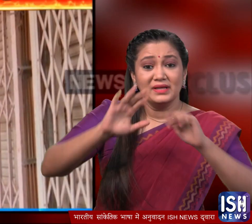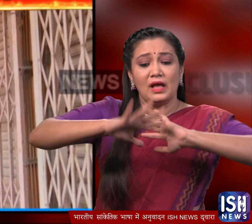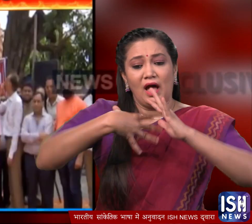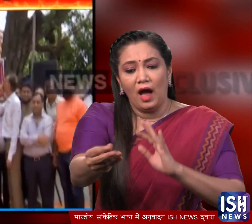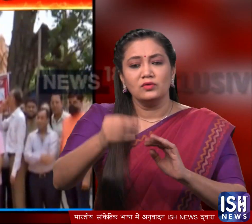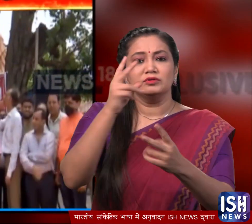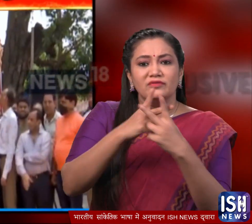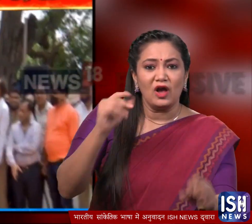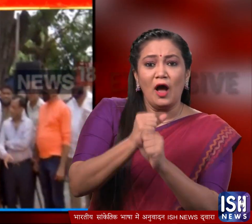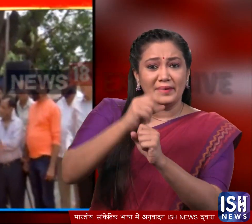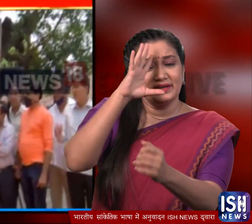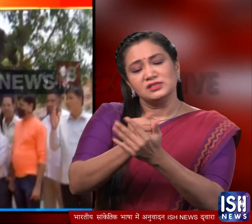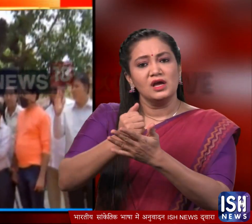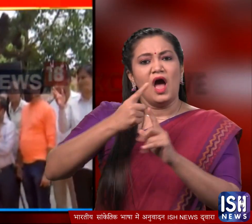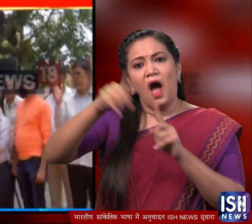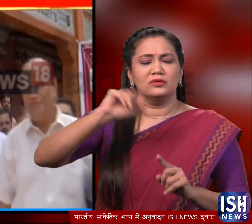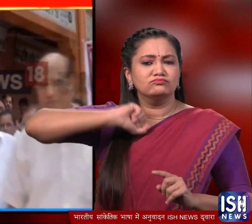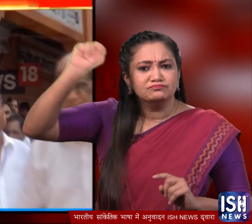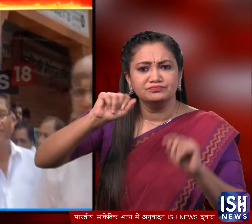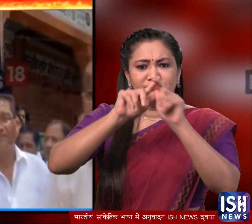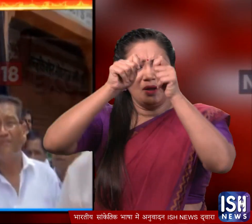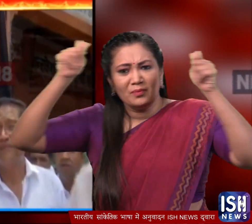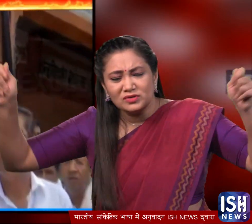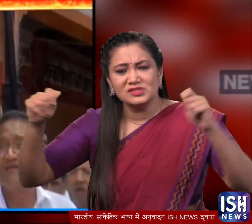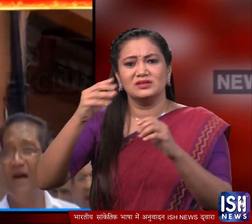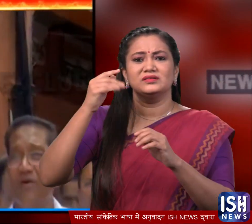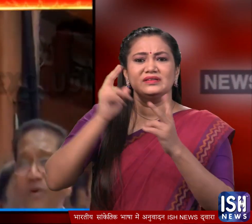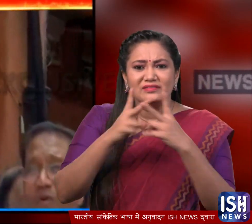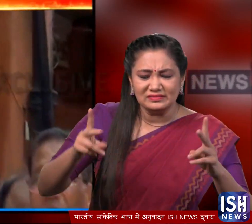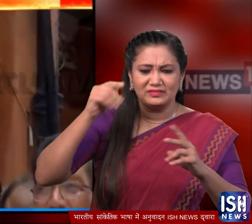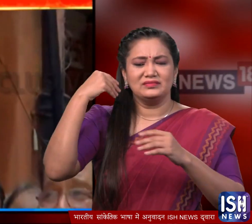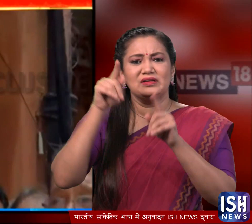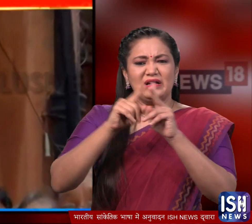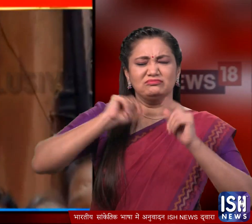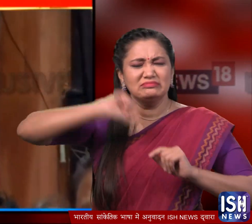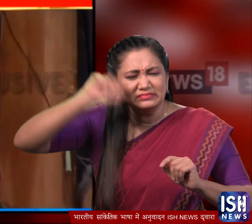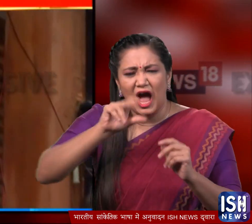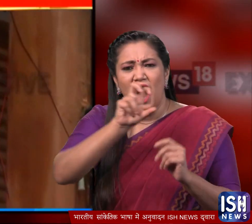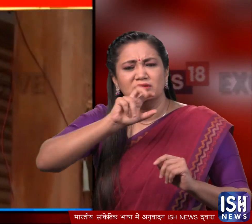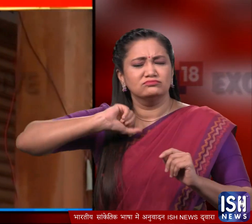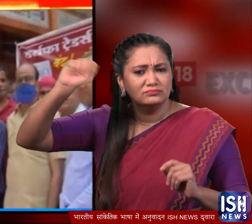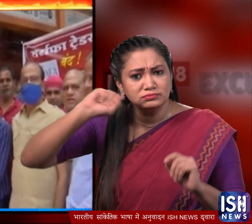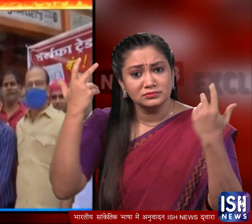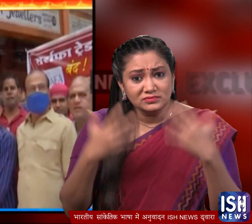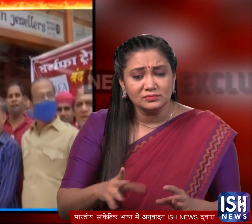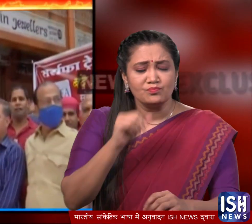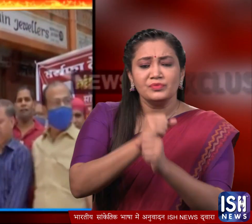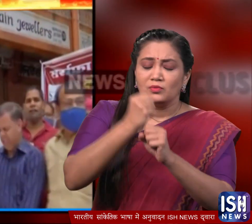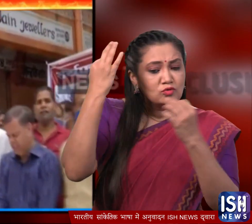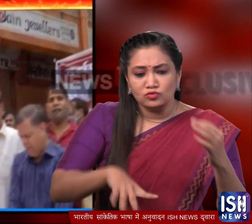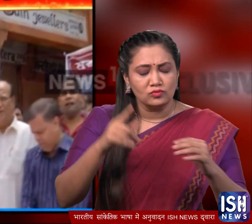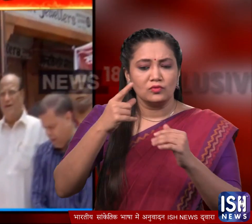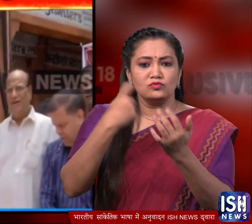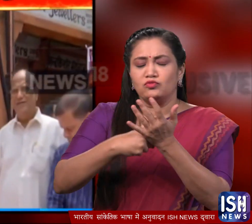के बाहर ही सरकार के इस फैसले का विरोध किया। हाथों में पोस्टर और बैनर लिए गहनों के कारोबारियों ने काफी देर तक नारेबाजी की और सरकार से